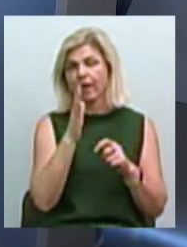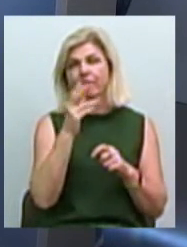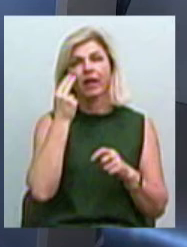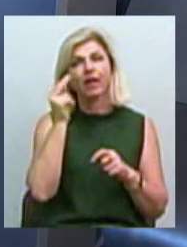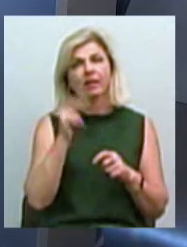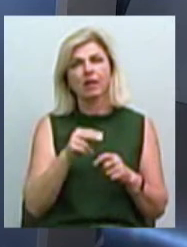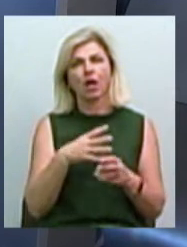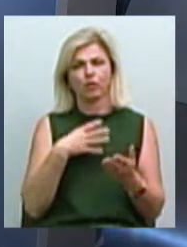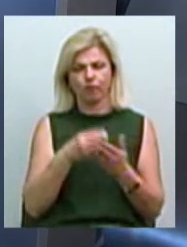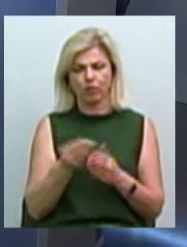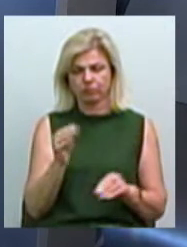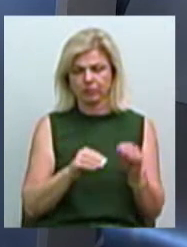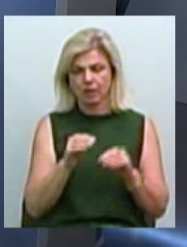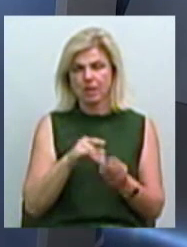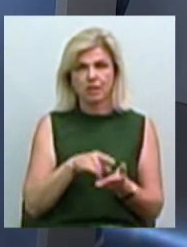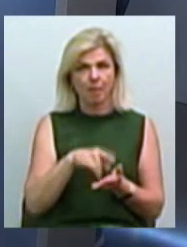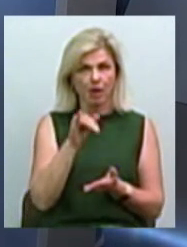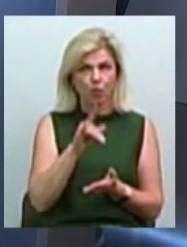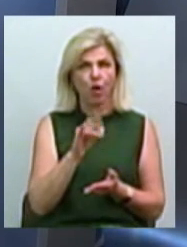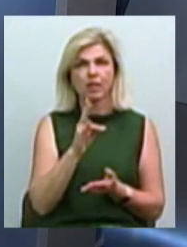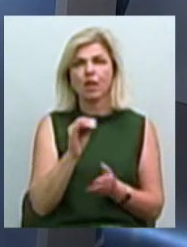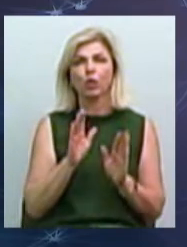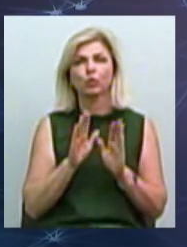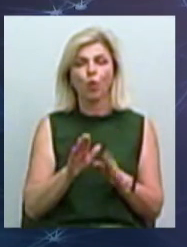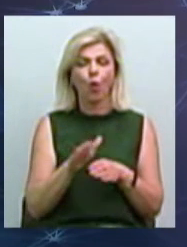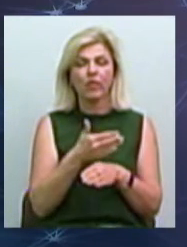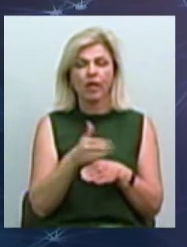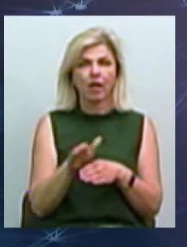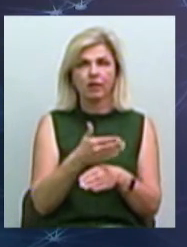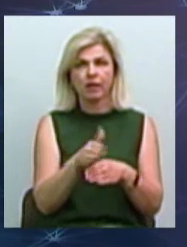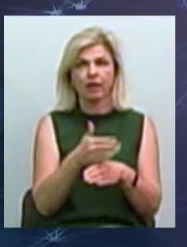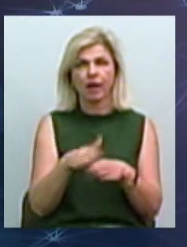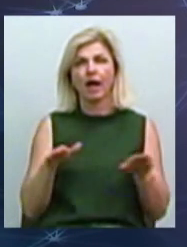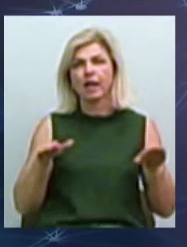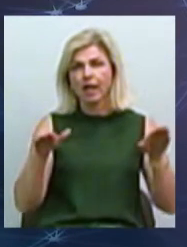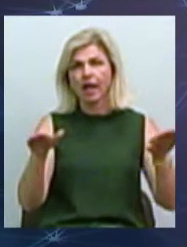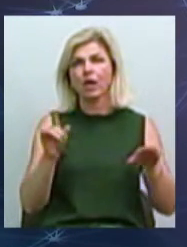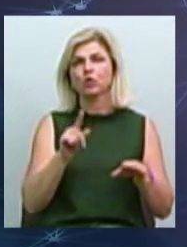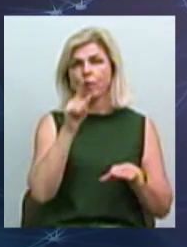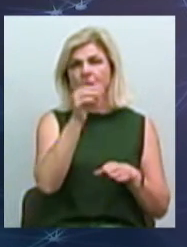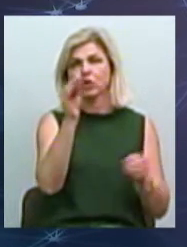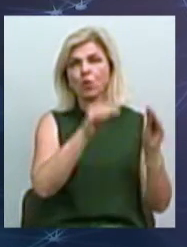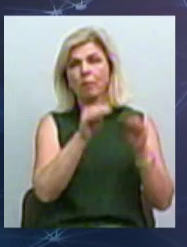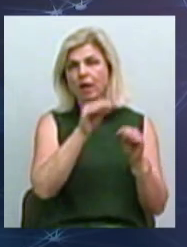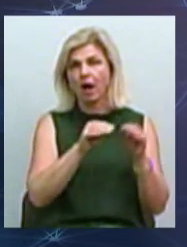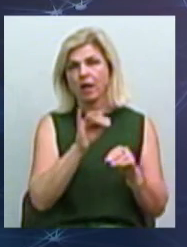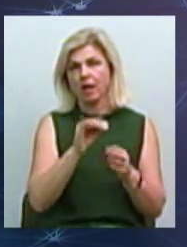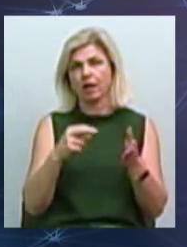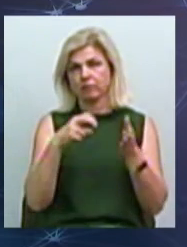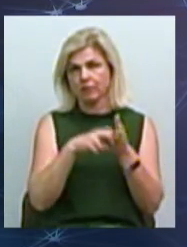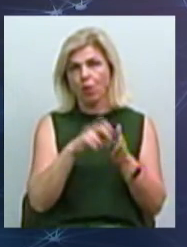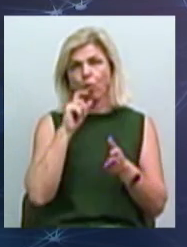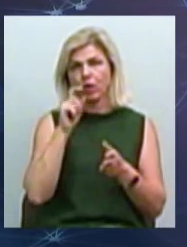собственные полностью укомплектованные самолеты, а не только отдельно фюзеляжи, крылья, и потом, чтобы те собирали и ставили украинские